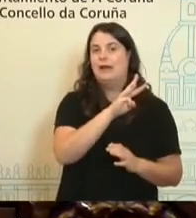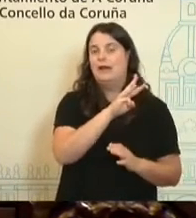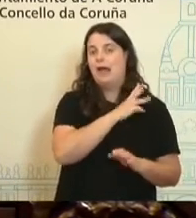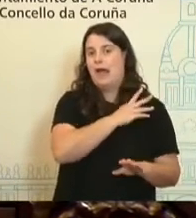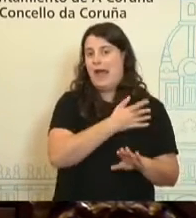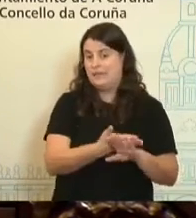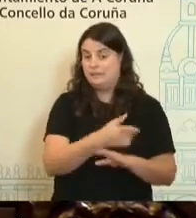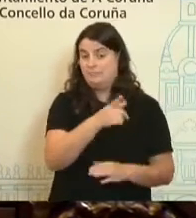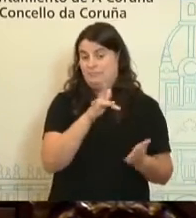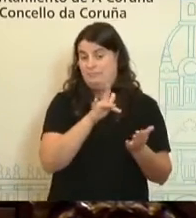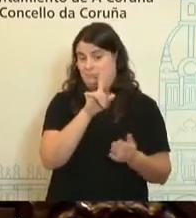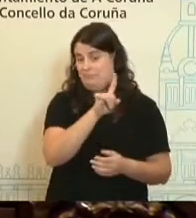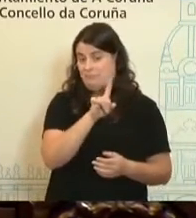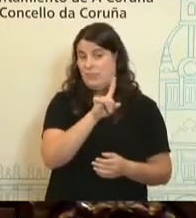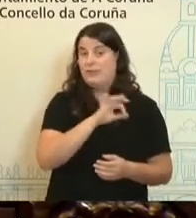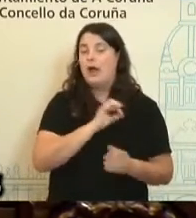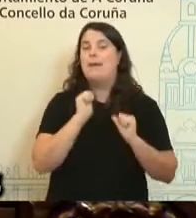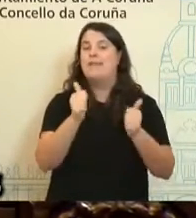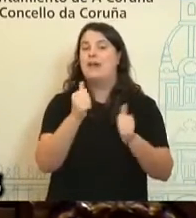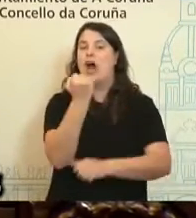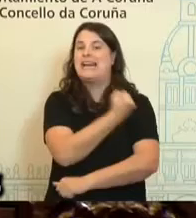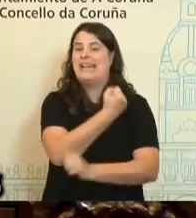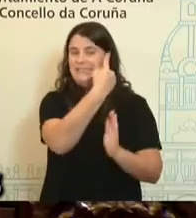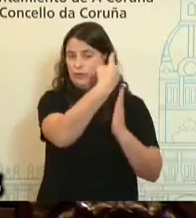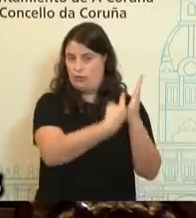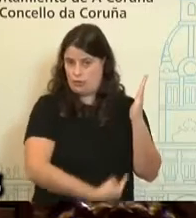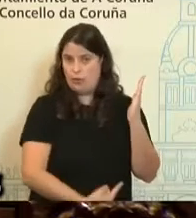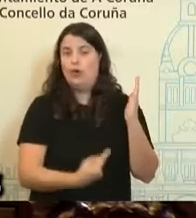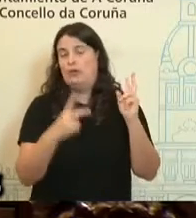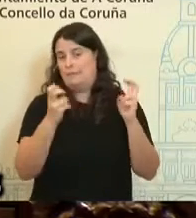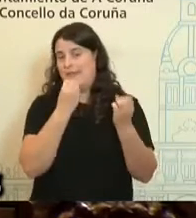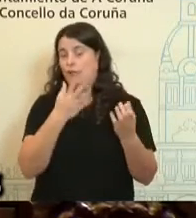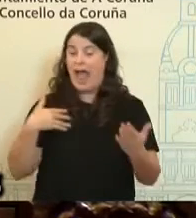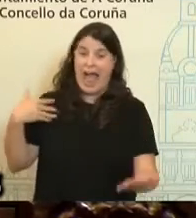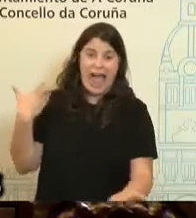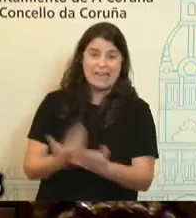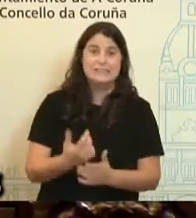esta é a data na que se comezaron a registrar os datos, até o día actual, foron